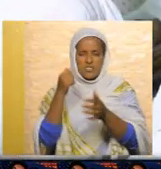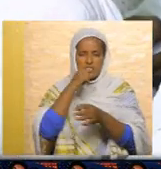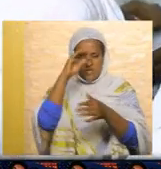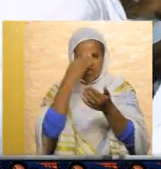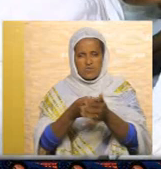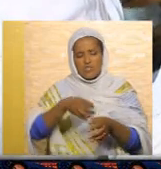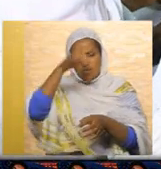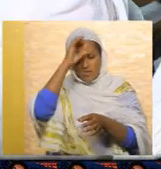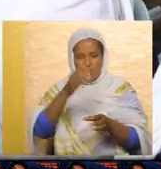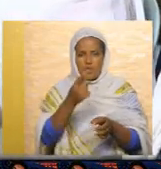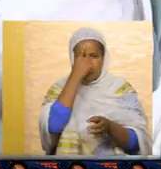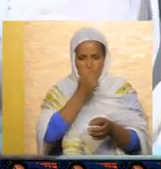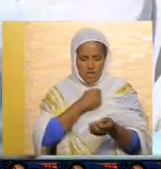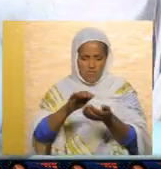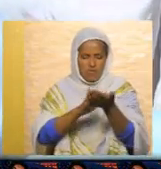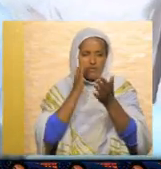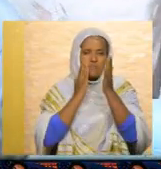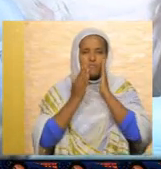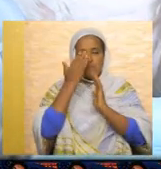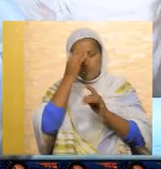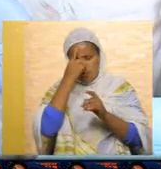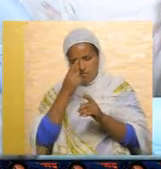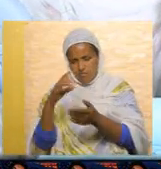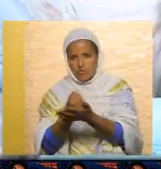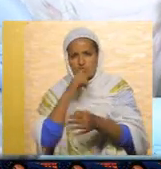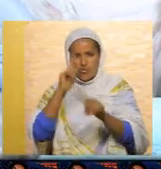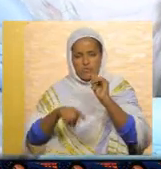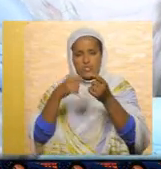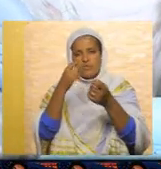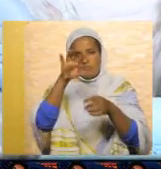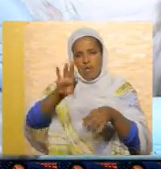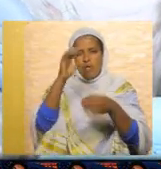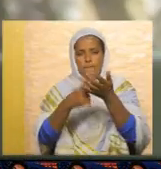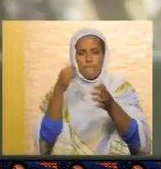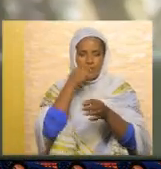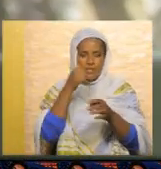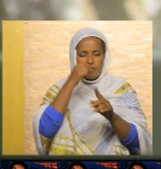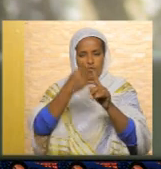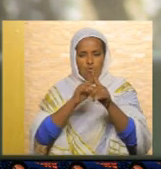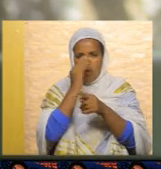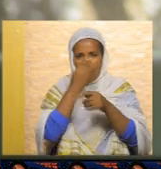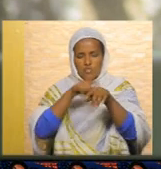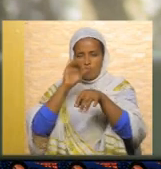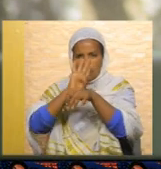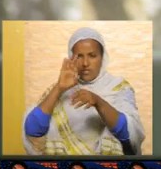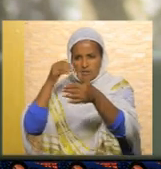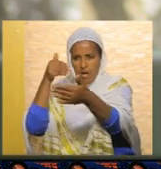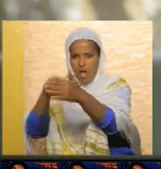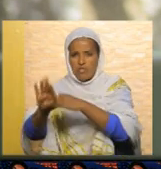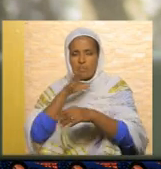እንጂ የጥናቱ ባለቤት የሆኑት ሲስተር ሀረጎይነ ቸርነት የሚከተለውን ምላሽ ሰጥተዋል። ወደ ሰው ግኝት